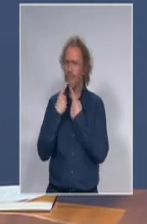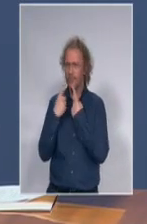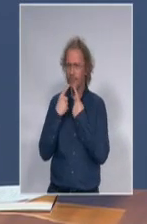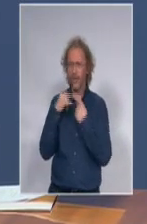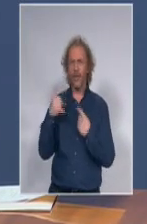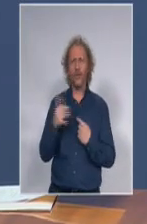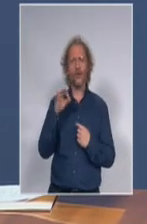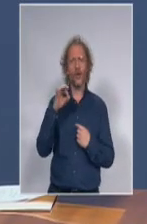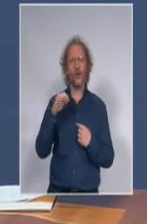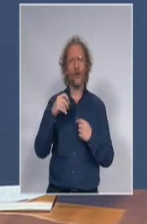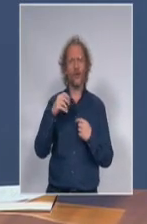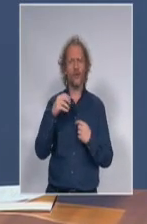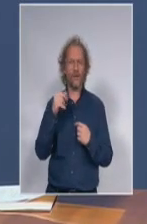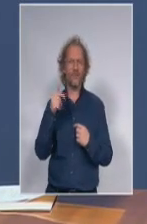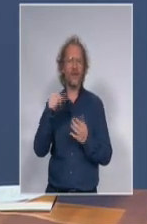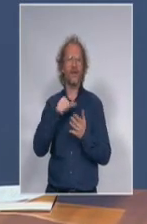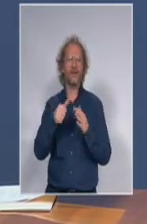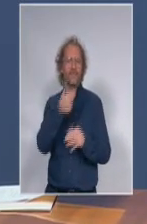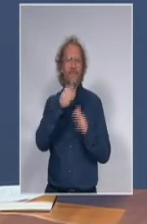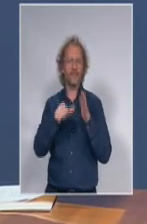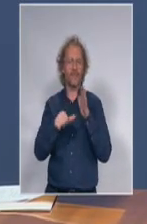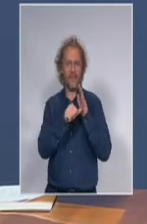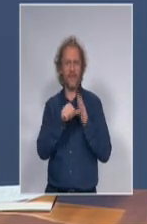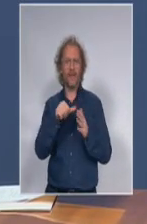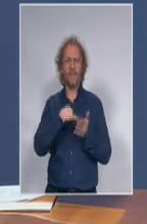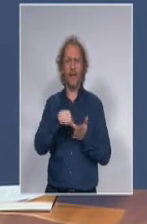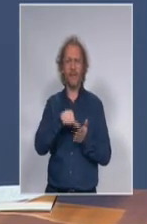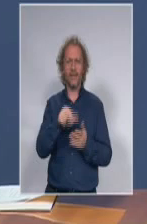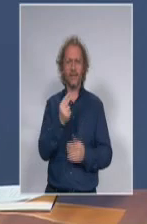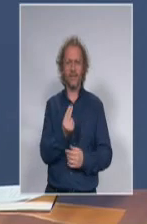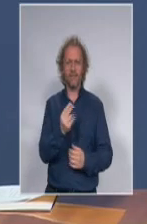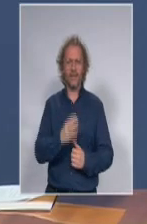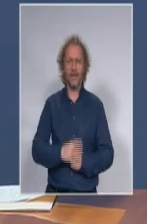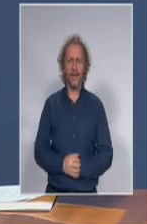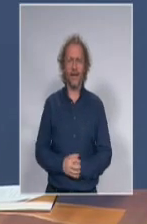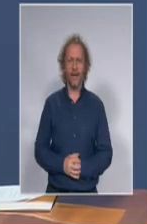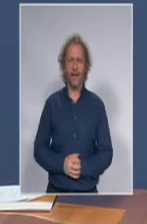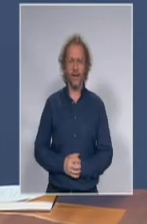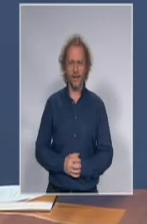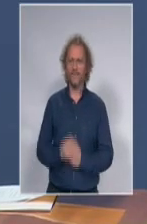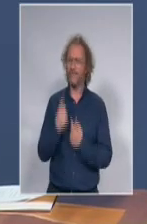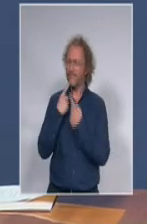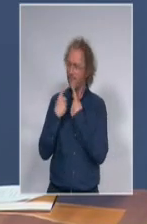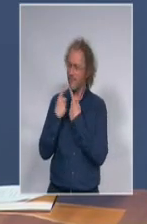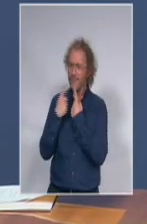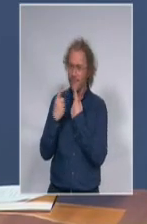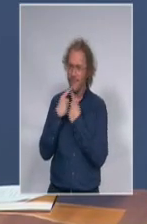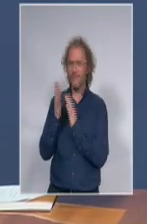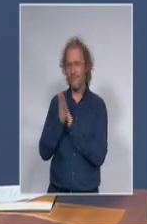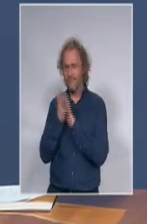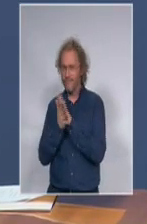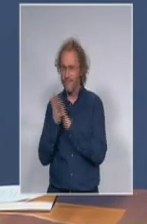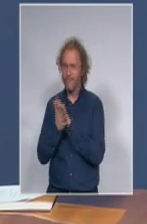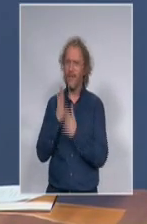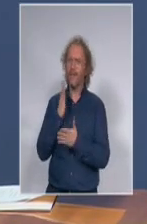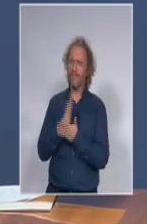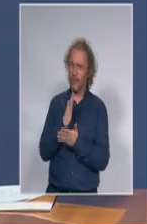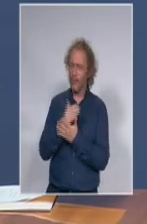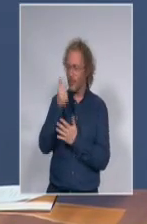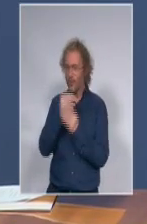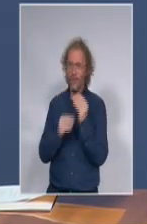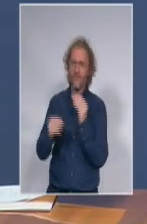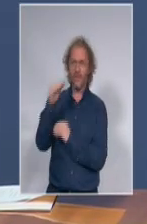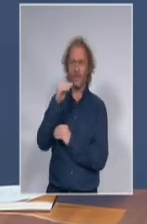razgovarao sam sa Jorgovankom u monetarnoj sferi, ićemo od ponedeljka da bismo omogućili još snažniju likvidnost našim komercijalnim bankama u